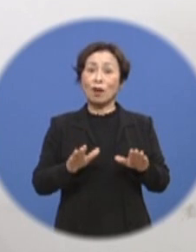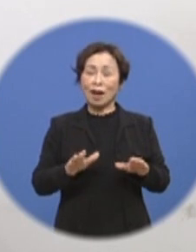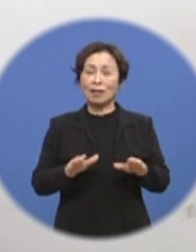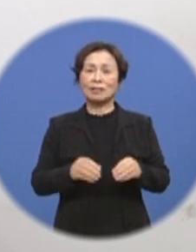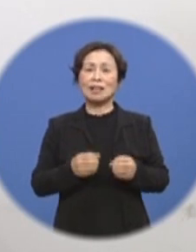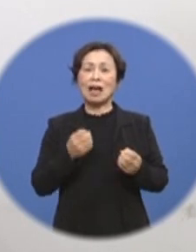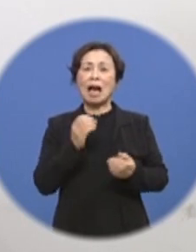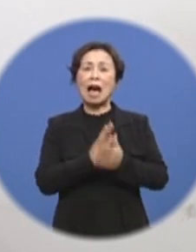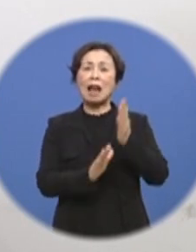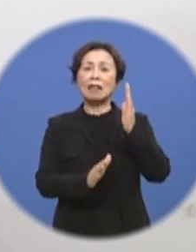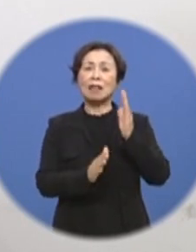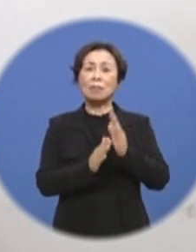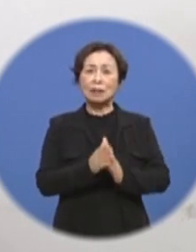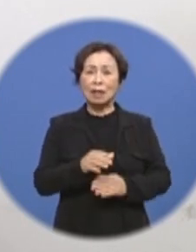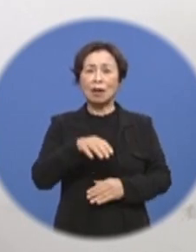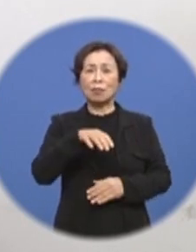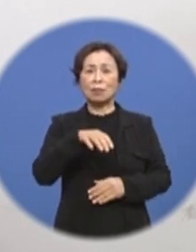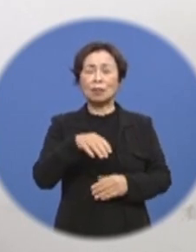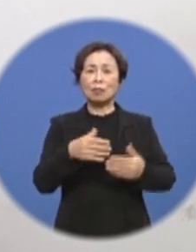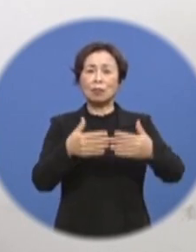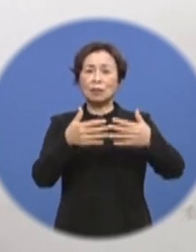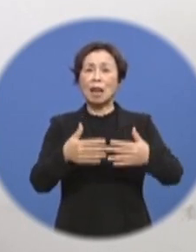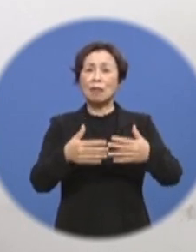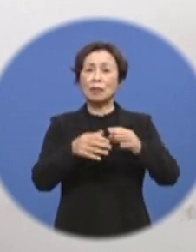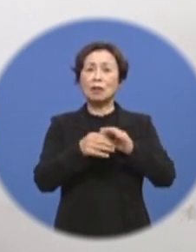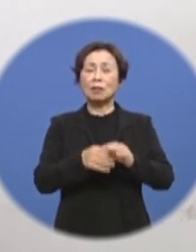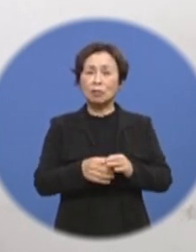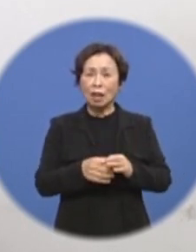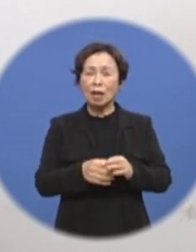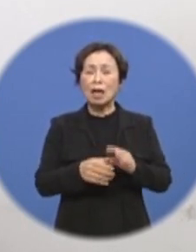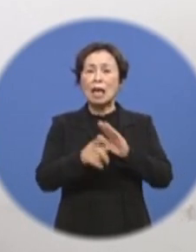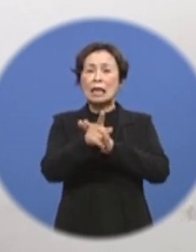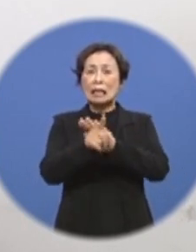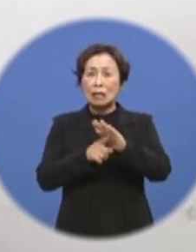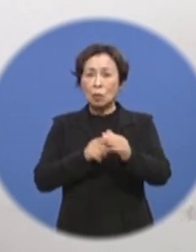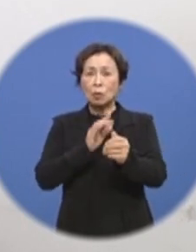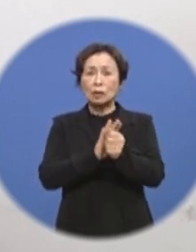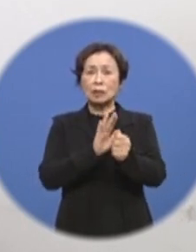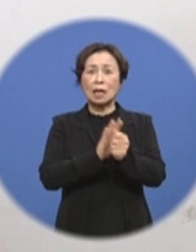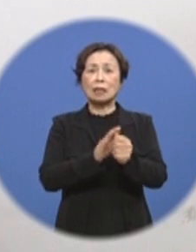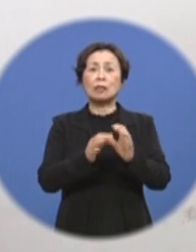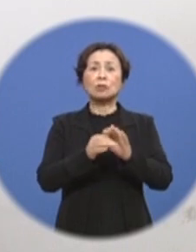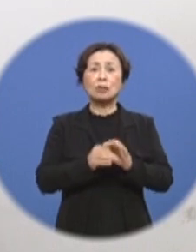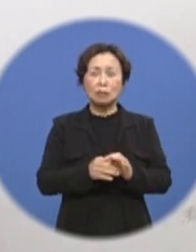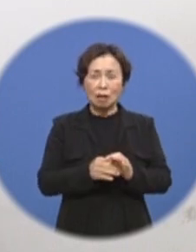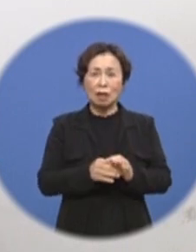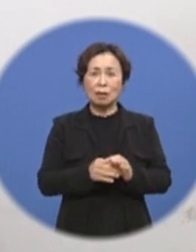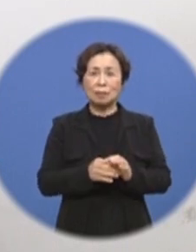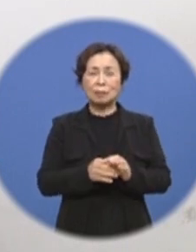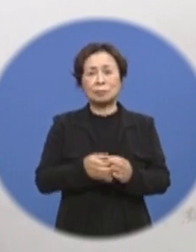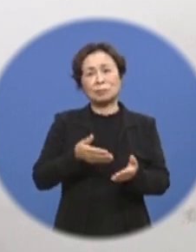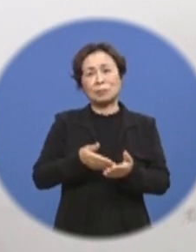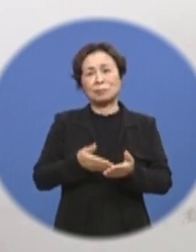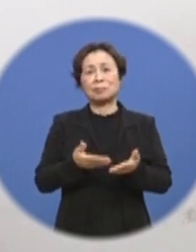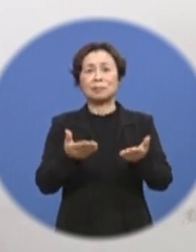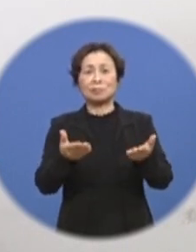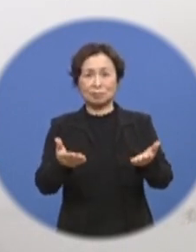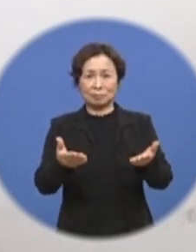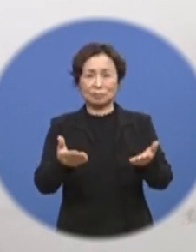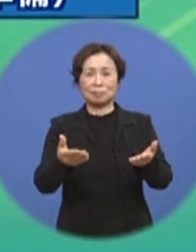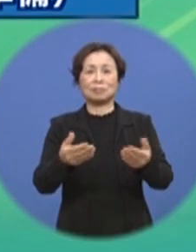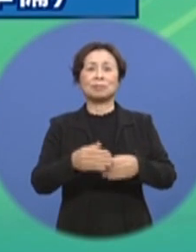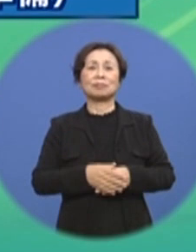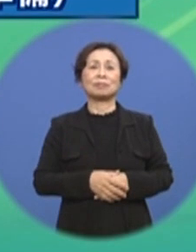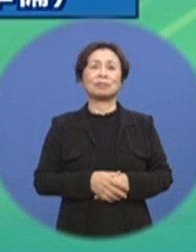改めてこの番組でひきこもり支援について仕打ちさせていただくこととし